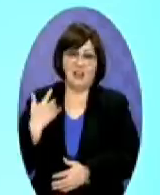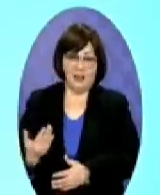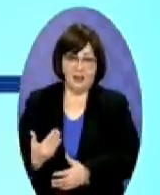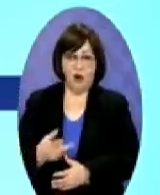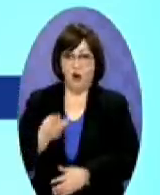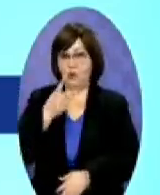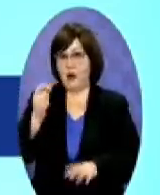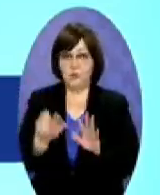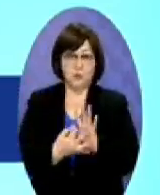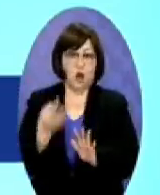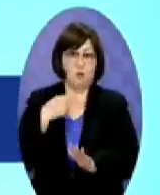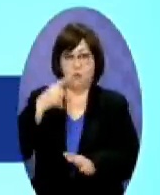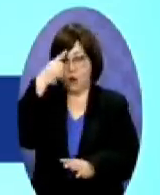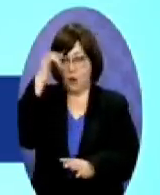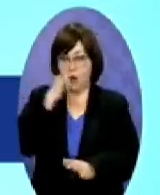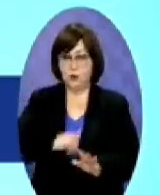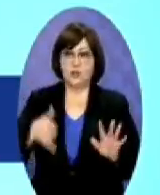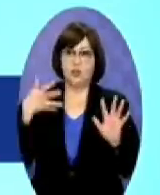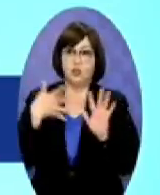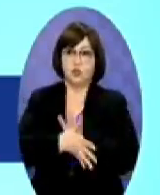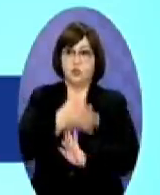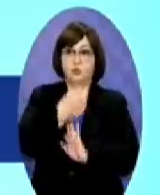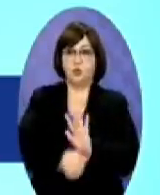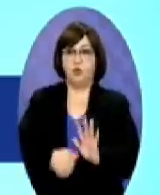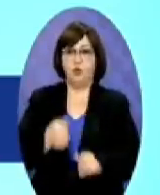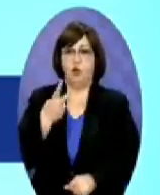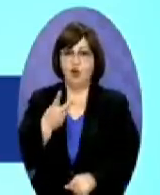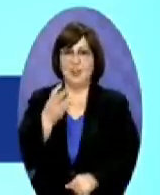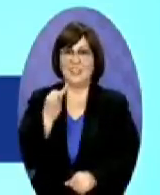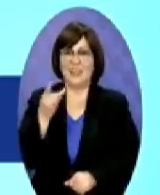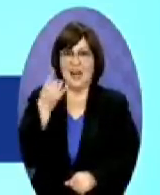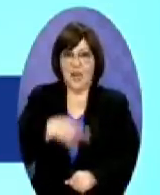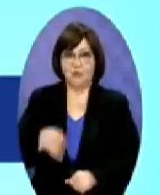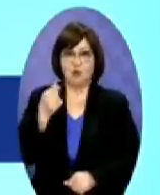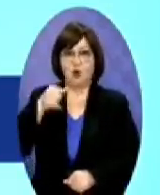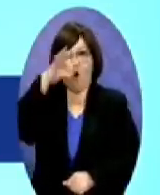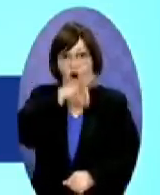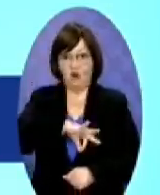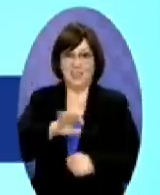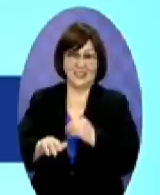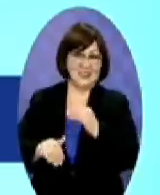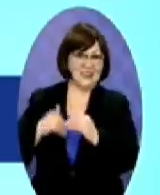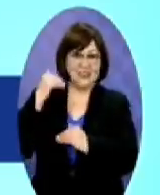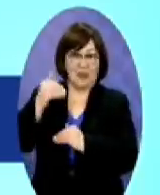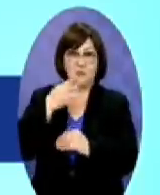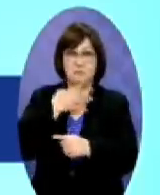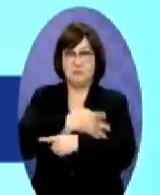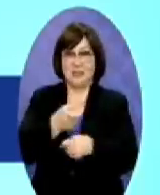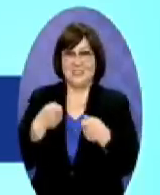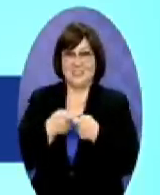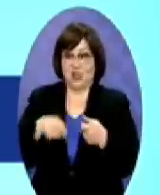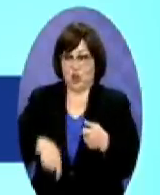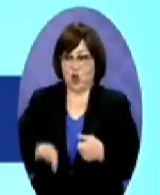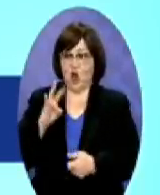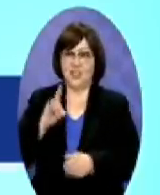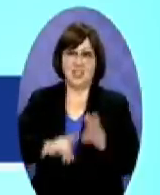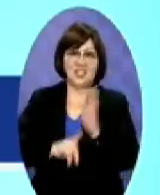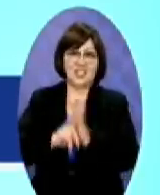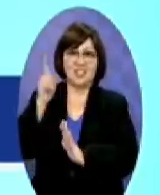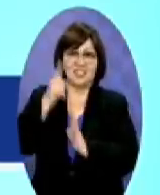улсын нэгдсэн төсөв бол 2 их найтвүргээр орлого бол давж бийсэн. Энэ оны эхний 1 сарын